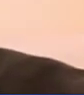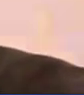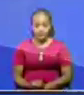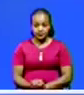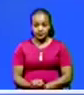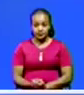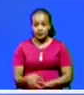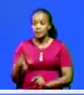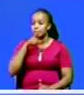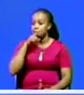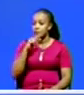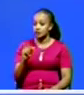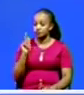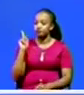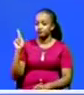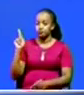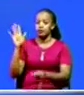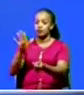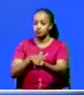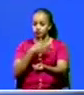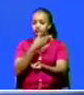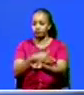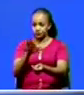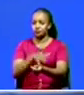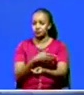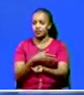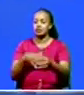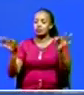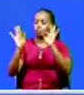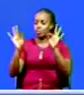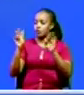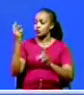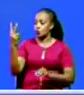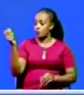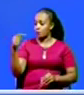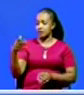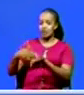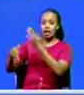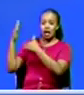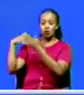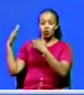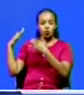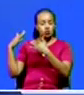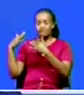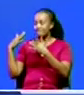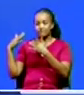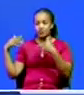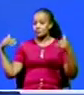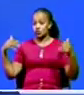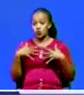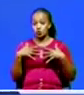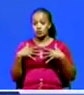Kwamba John yuaimba leo ni muujiza. Waliomuona John miezi miwili iliyopita watasadiki hilo. It was